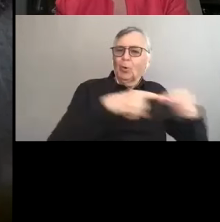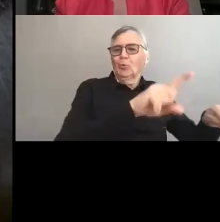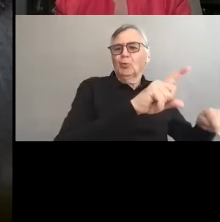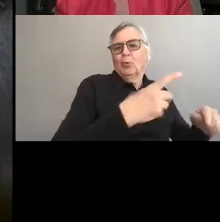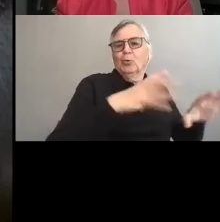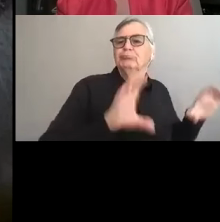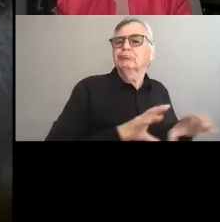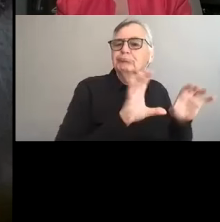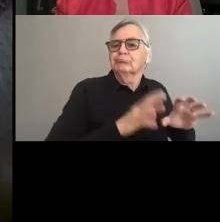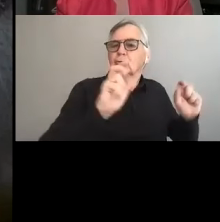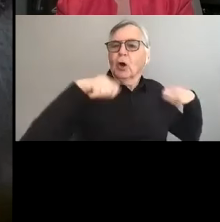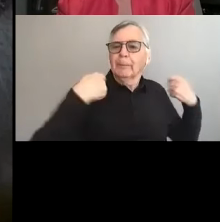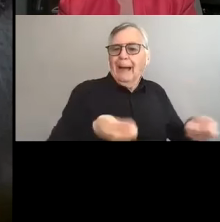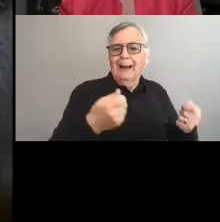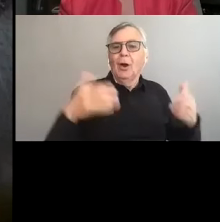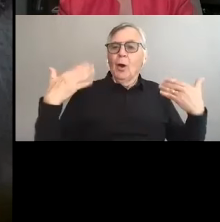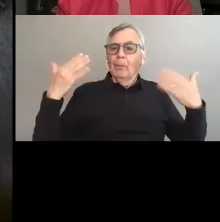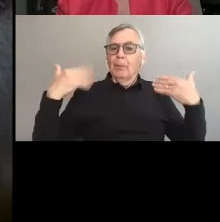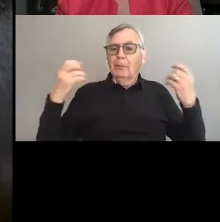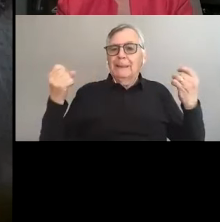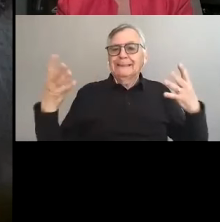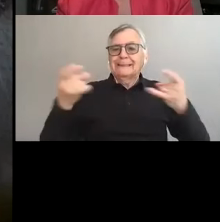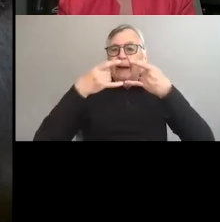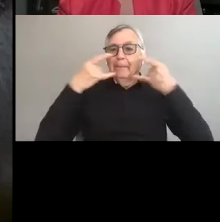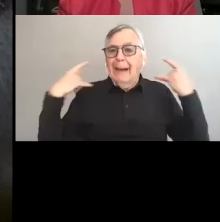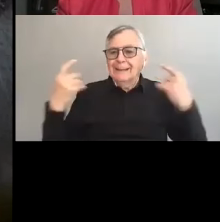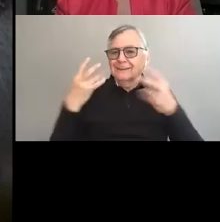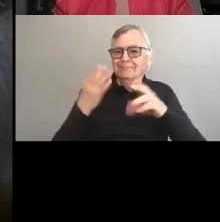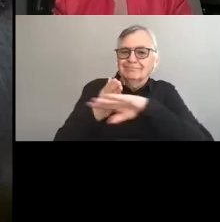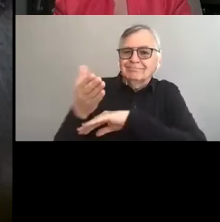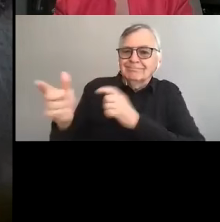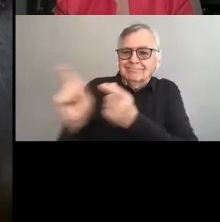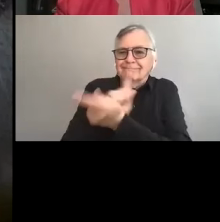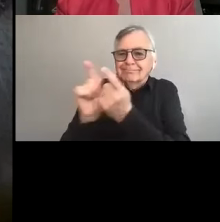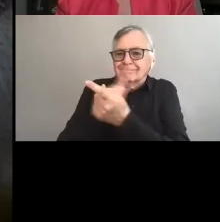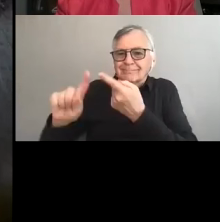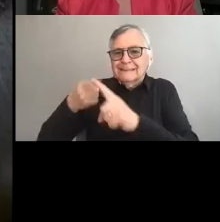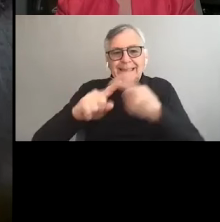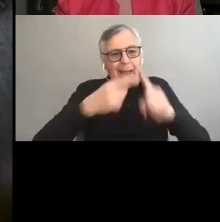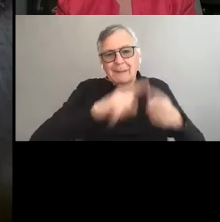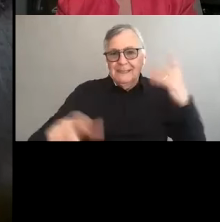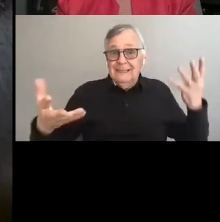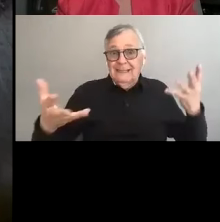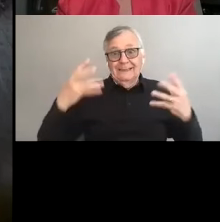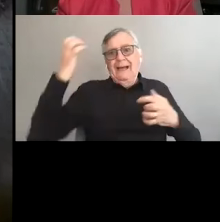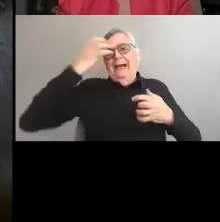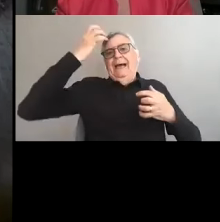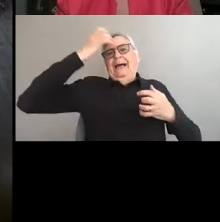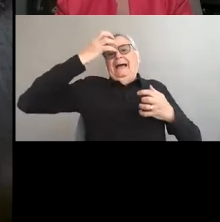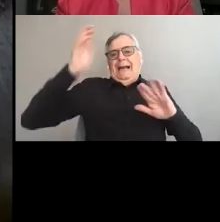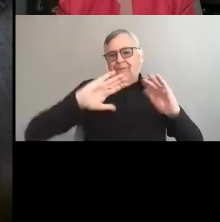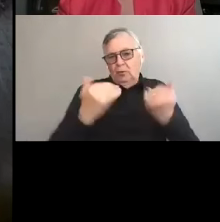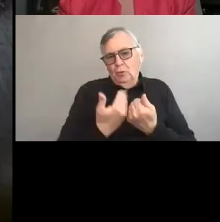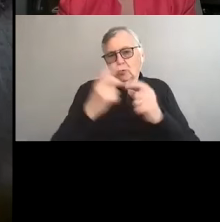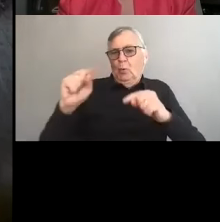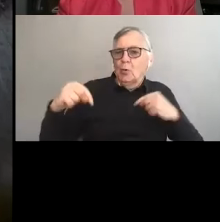de pouvoir éventuellement se promener sans masque, de voir ses amis. Et c'est ça ce dont on rêve tous hein,